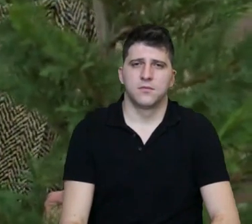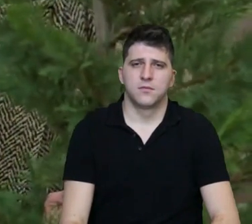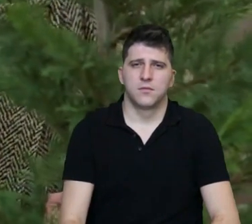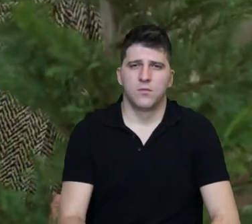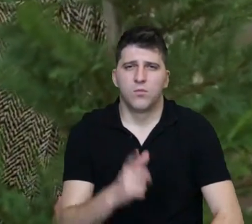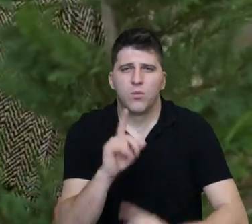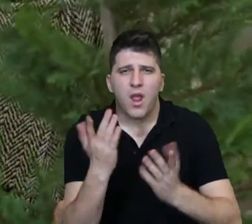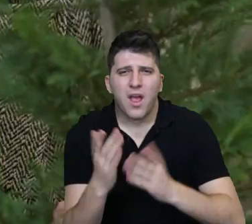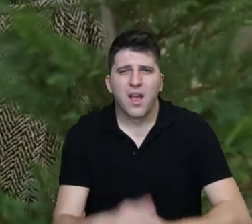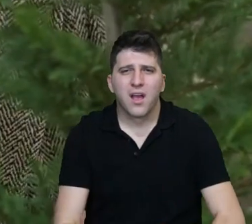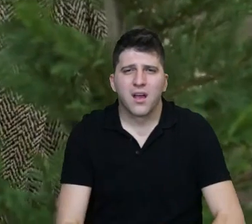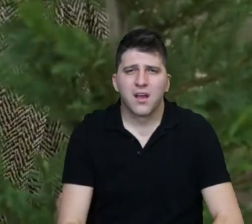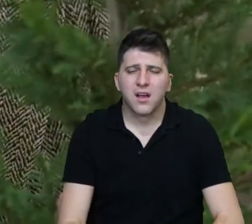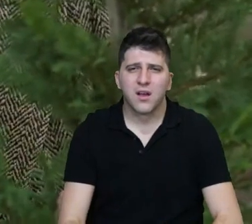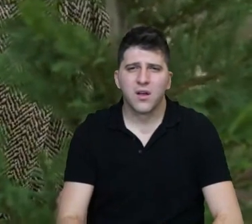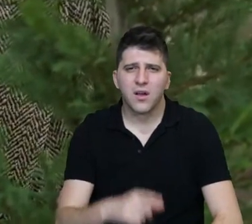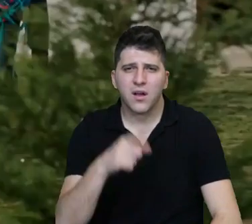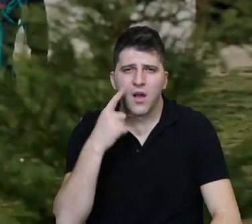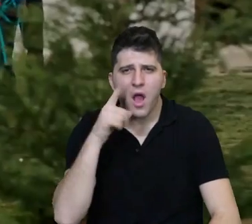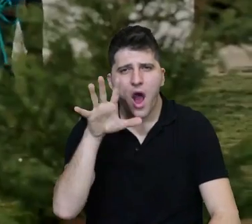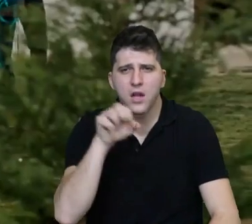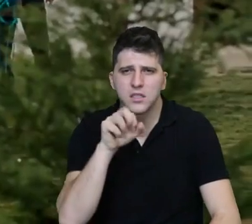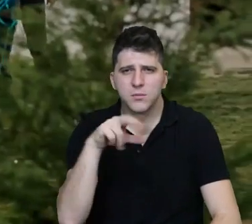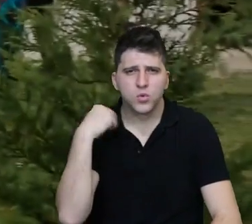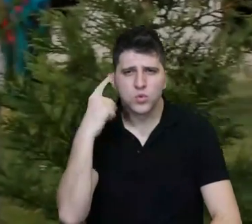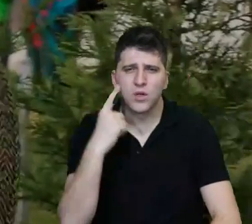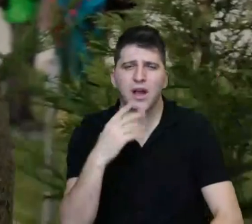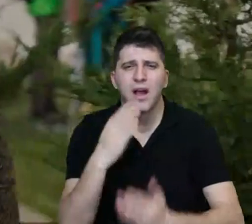Bu ne lan? Alıcı gözüyle bakıyorlar vallahi. Ya